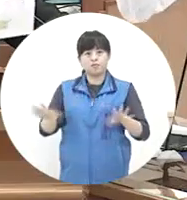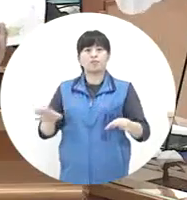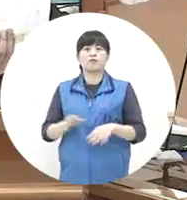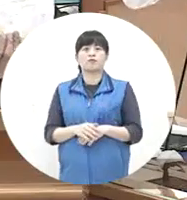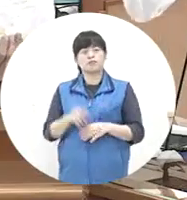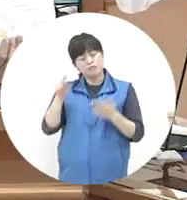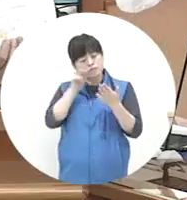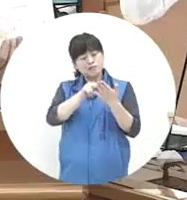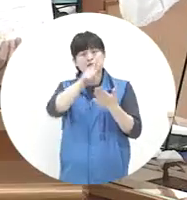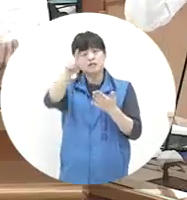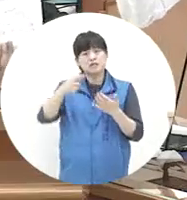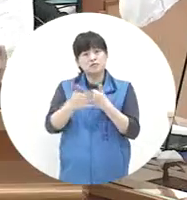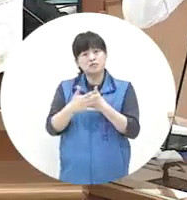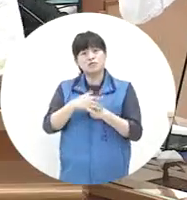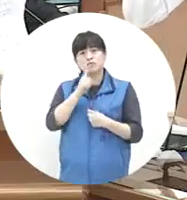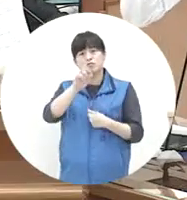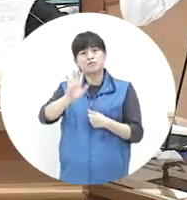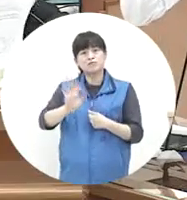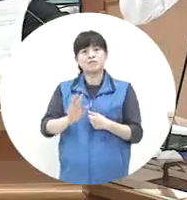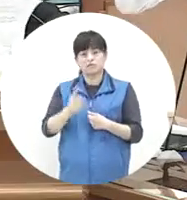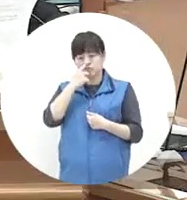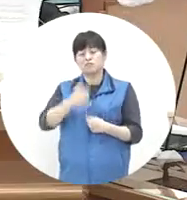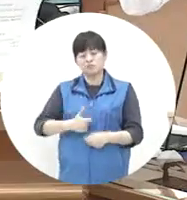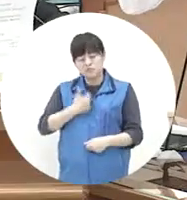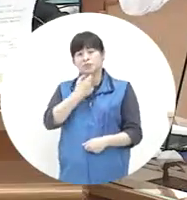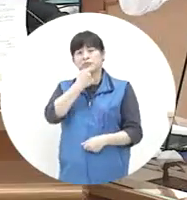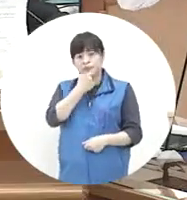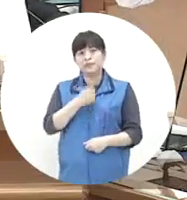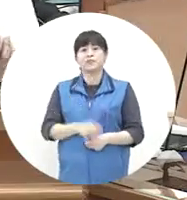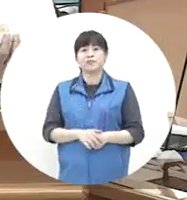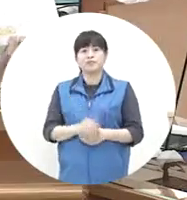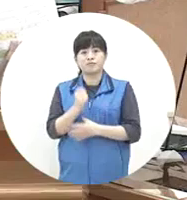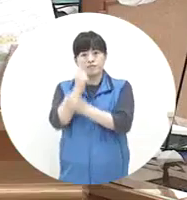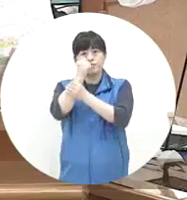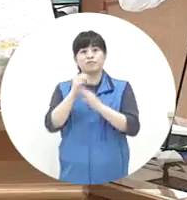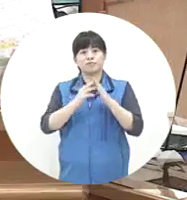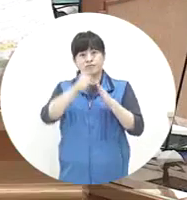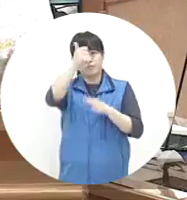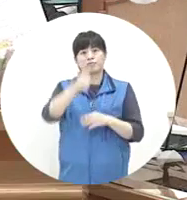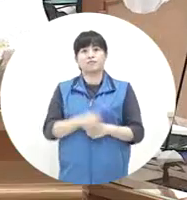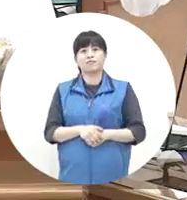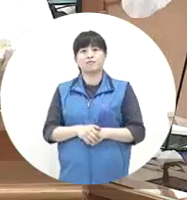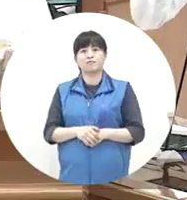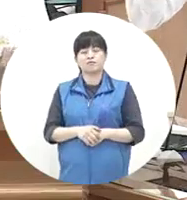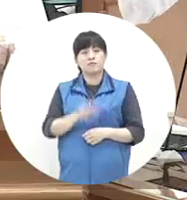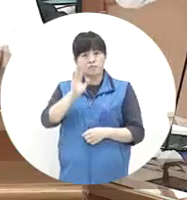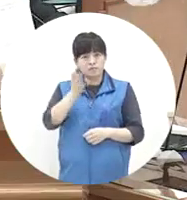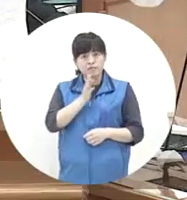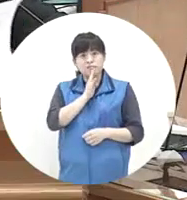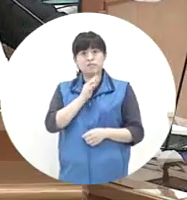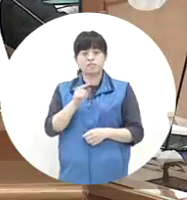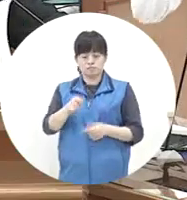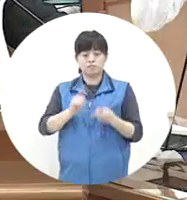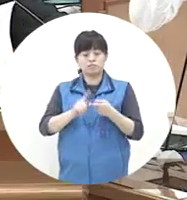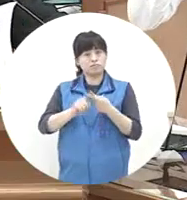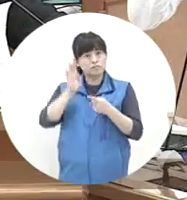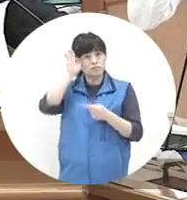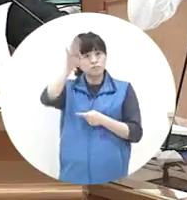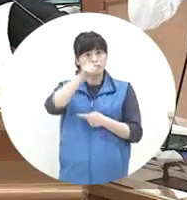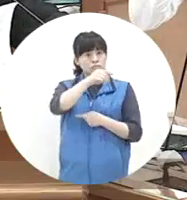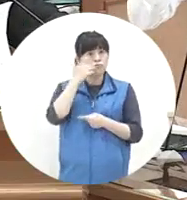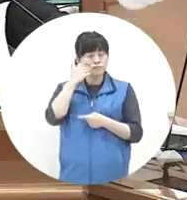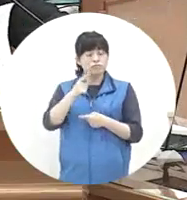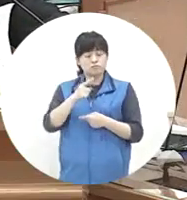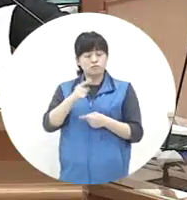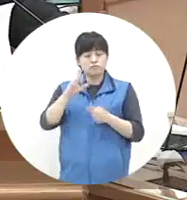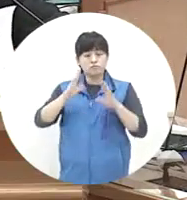这个你都不帮我们争取。 我真的很愿意，我也愿意支持市长，我极力 做、啊、 但是没有 做、啊、 未来你在你的总统